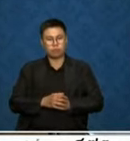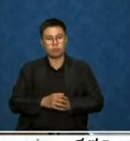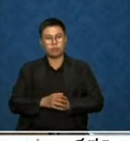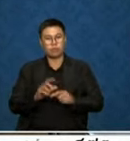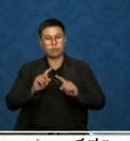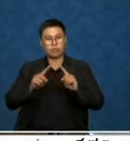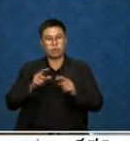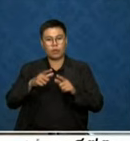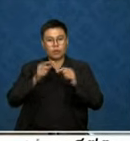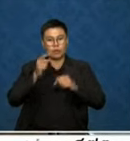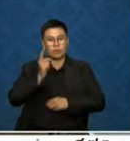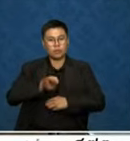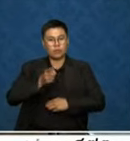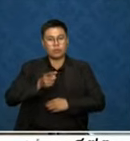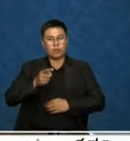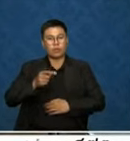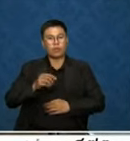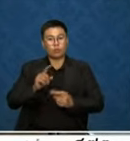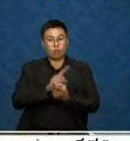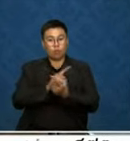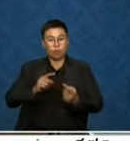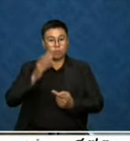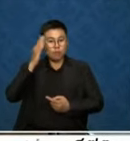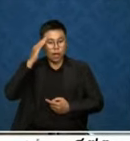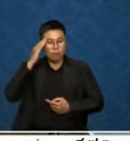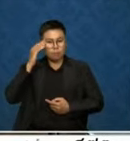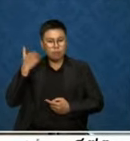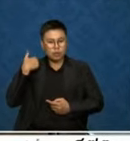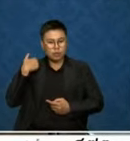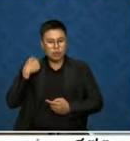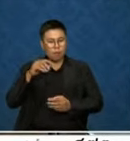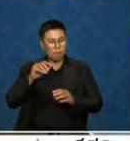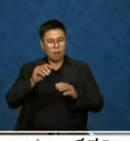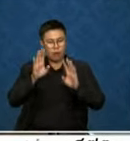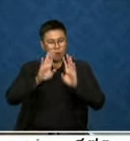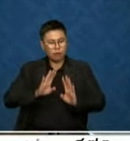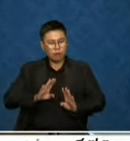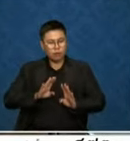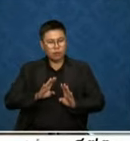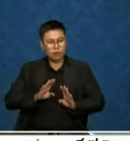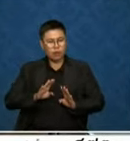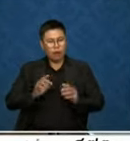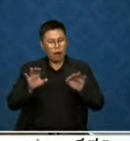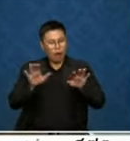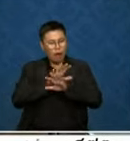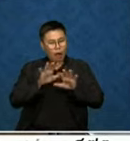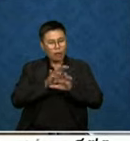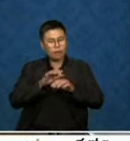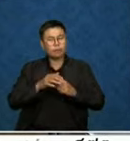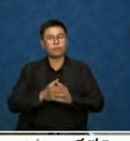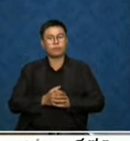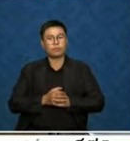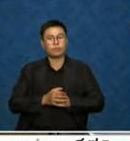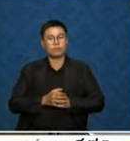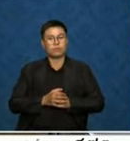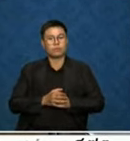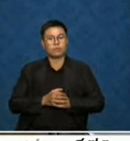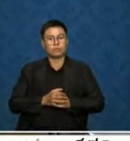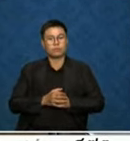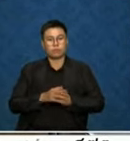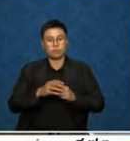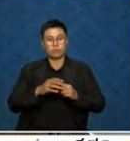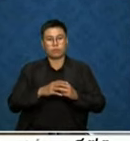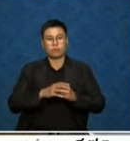แต่ข้อเท็จจริงที่สังคมเขารับทราบว่ามันมีลักษณะที่คล้ายคลึงกันมากแม้มันจะเรียกว่าไต่เส้นกฎหมายเรื่องต่อม